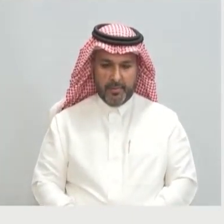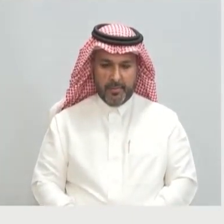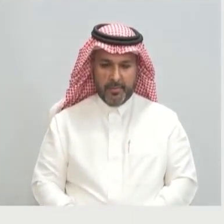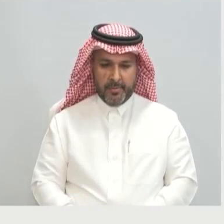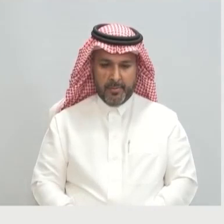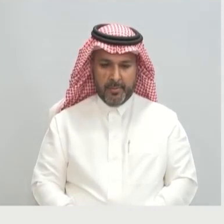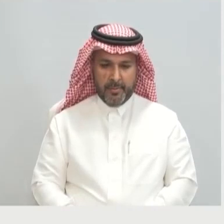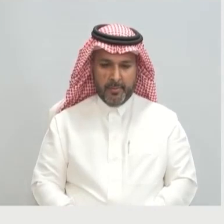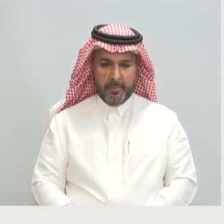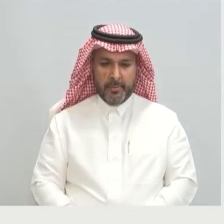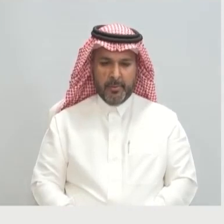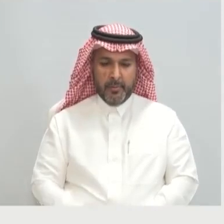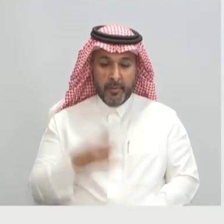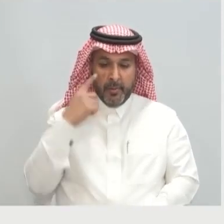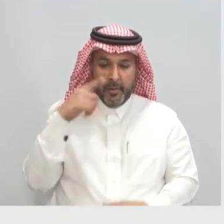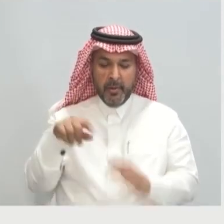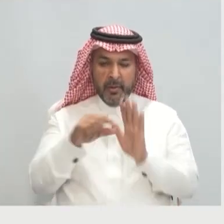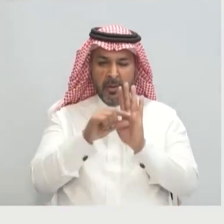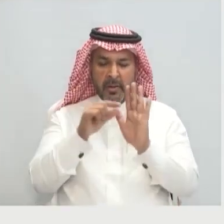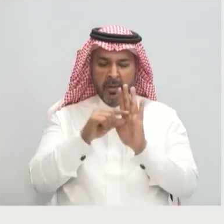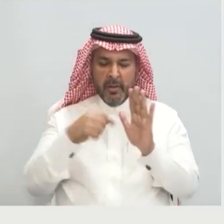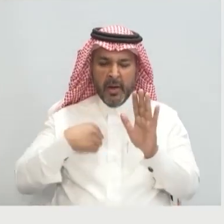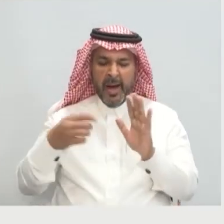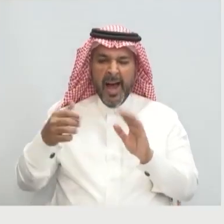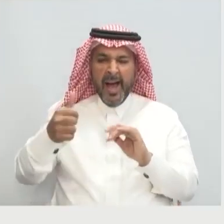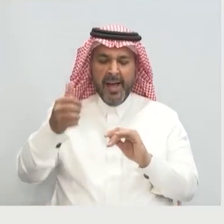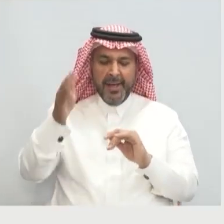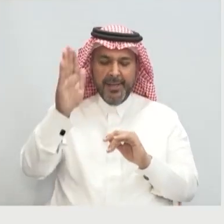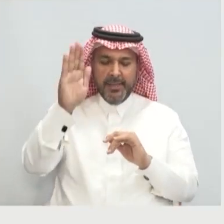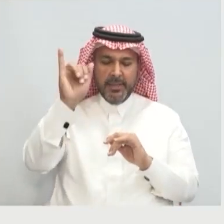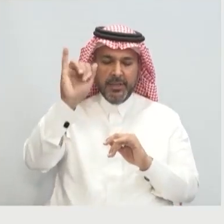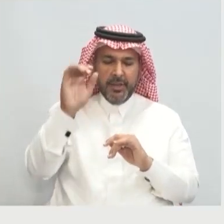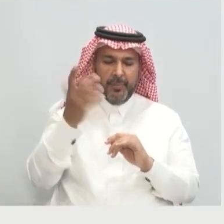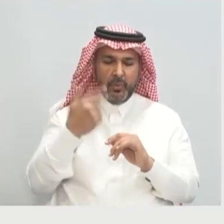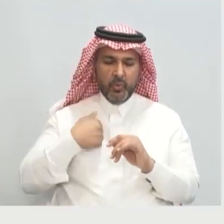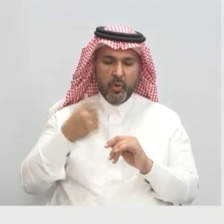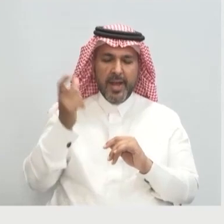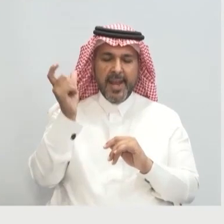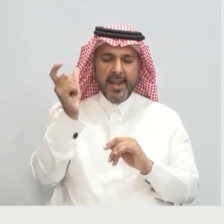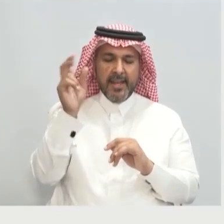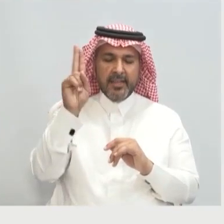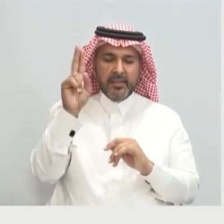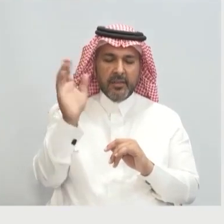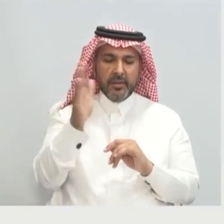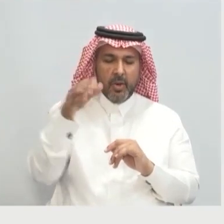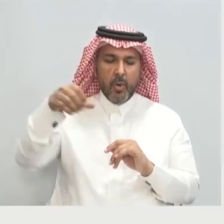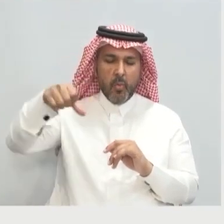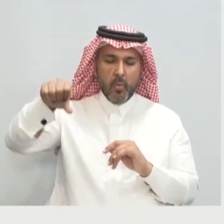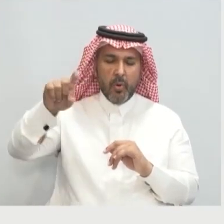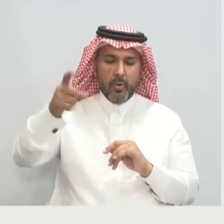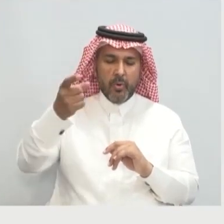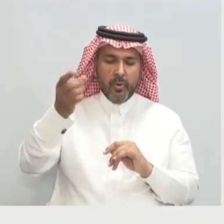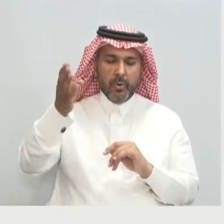يتم تطوير قنوات التواصل الشخصيه عن طريق بناء الشبكات وما يسمى بالنتورك و التي من شانها انشاء وتنميه